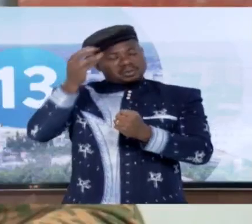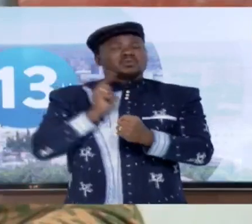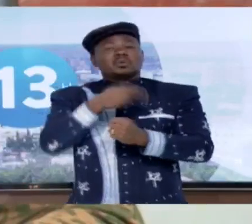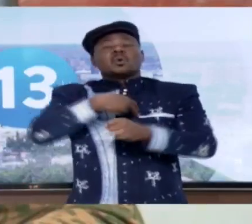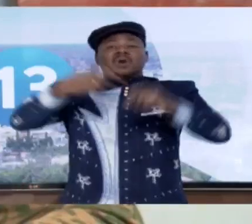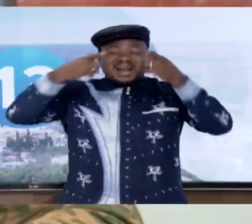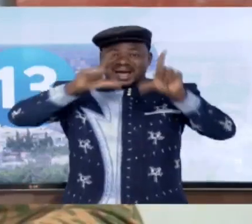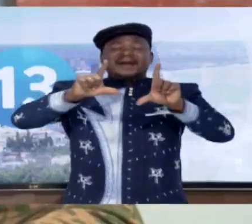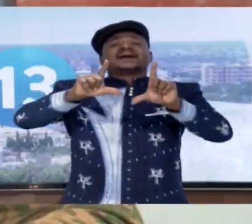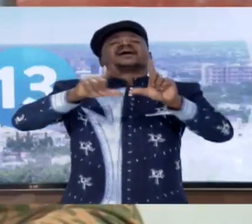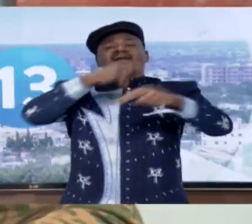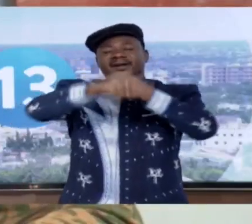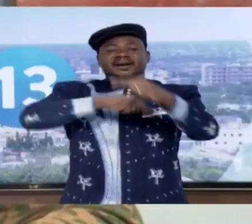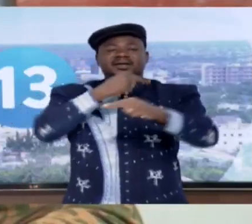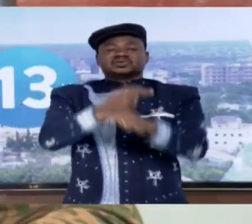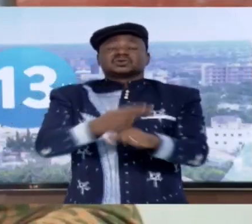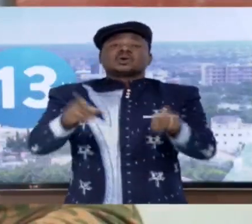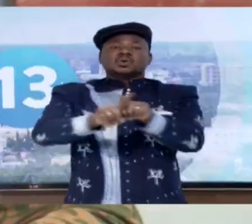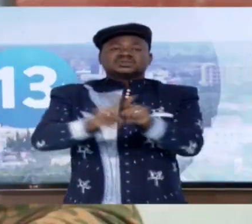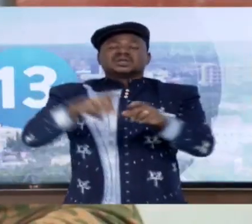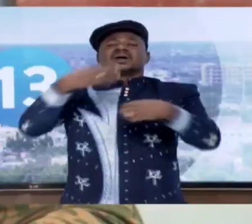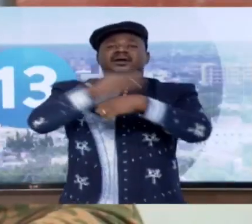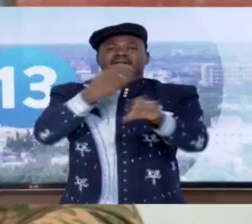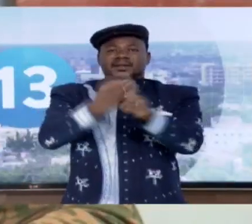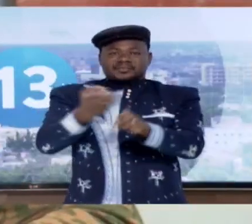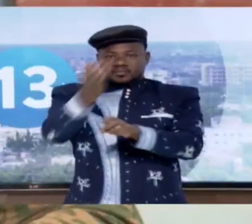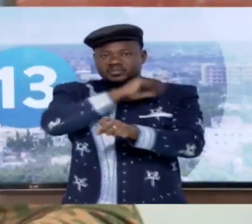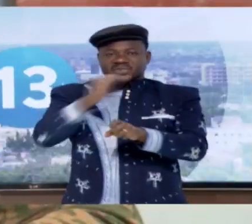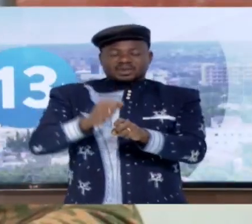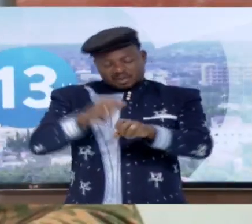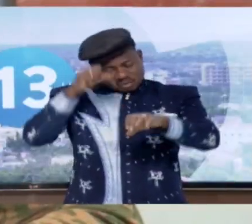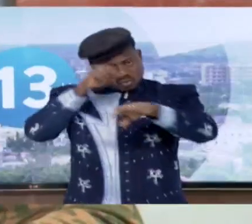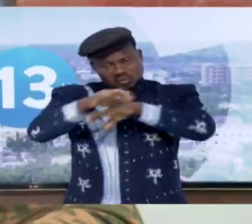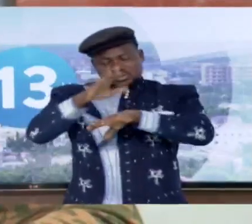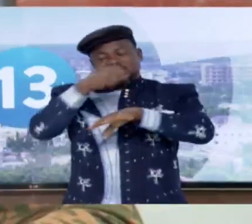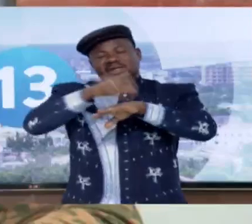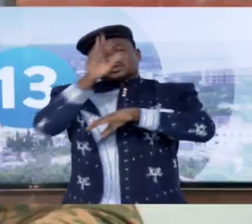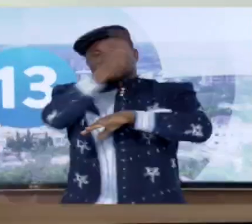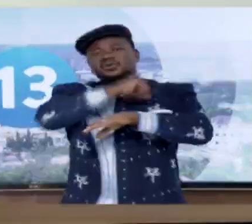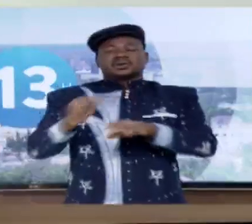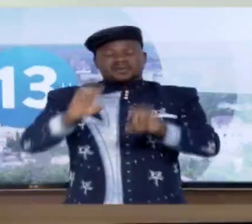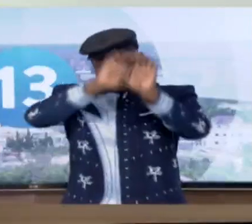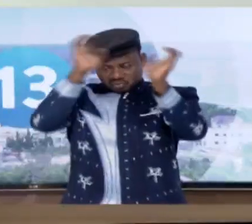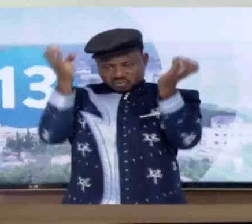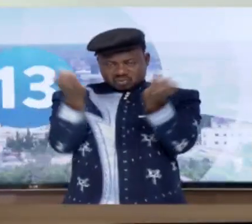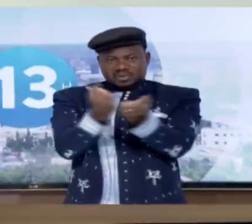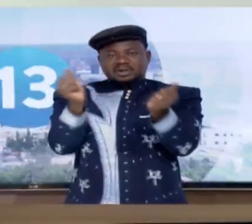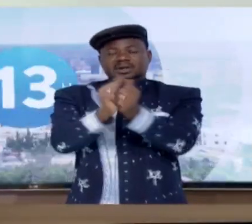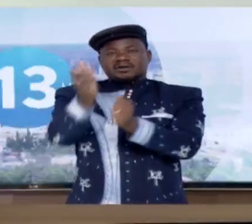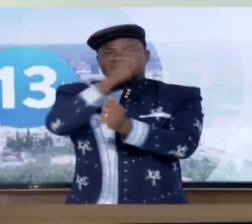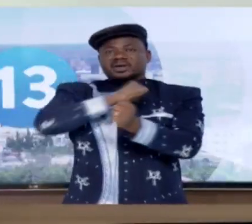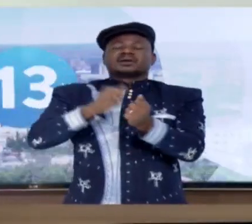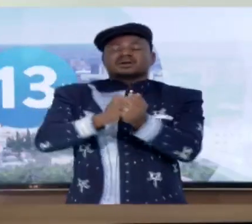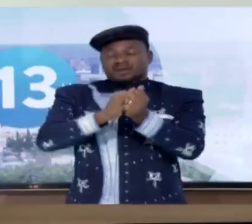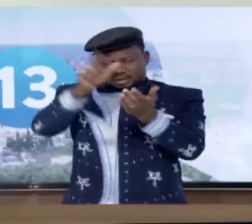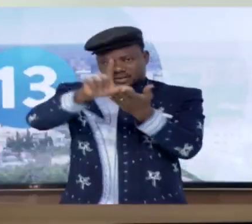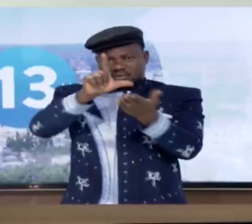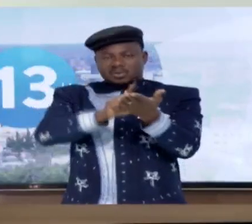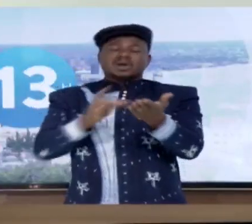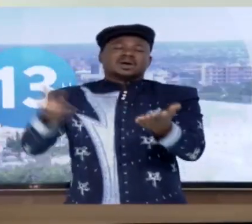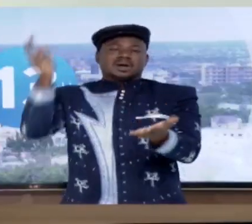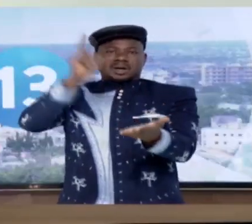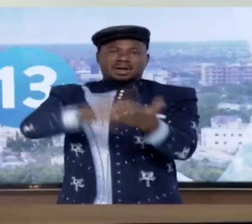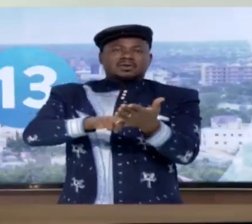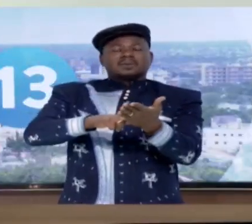nationales et aussi à créer le conseil de communauté à travers donc, ce projet de loi qui vient d'être adopté donc, à l'Assemblée.